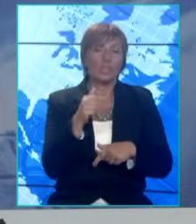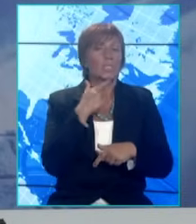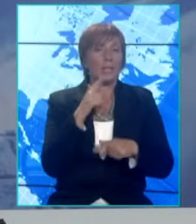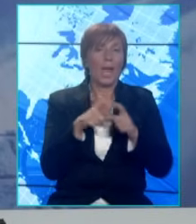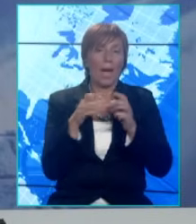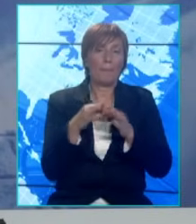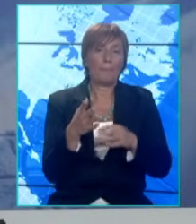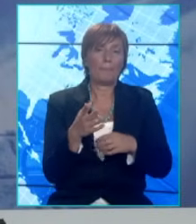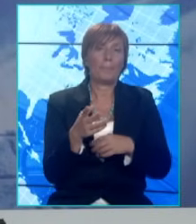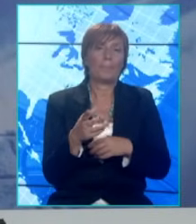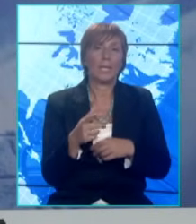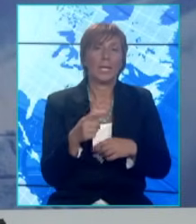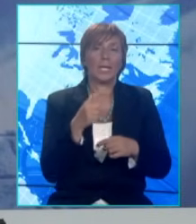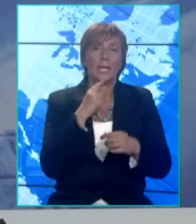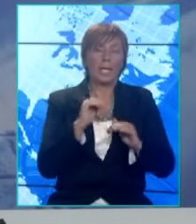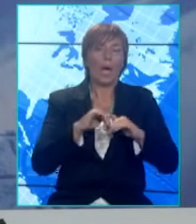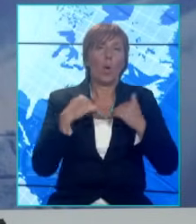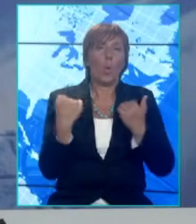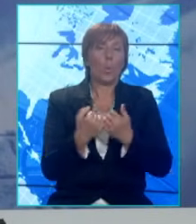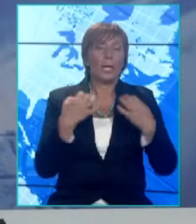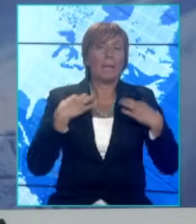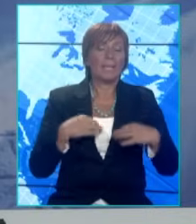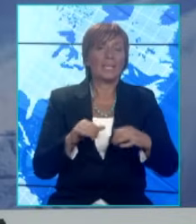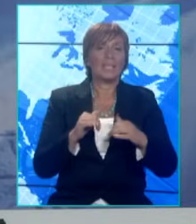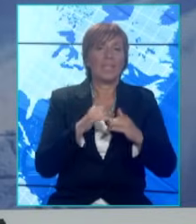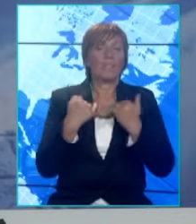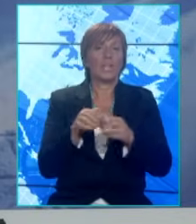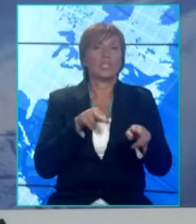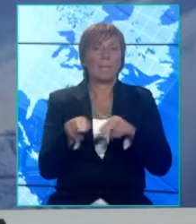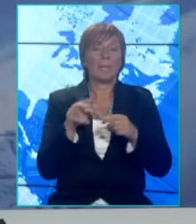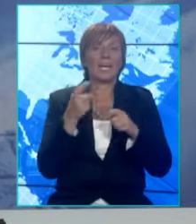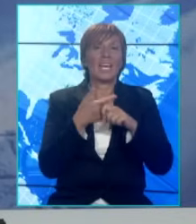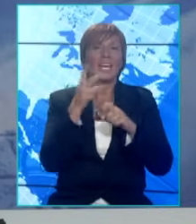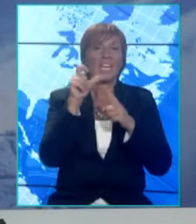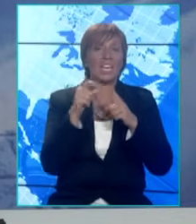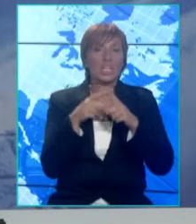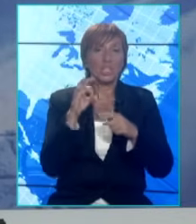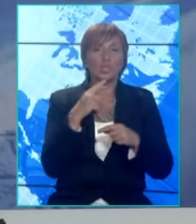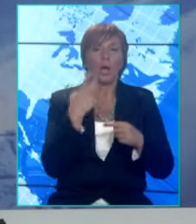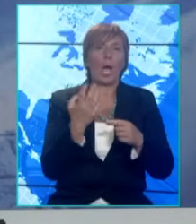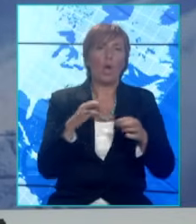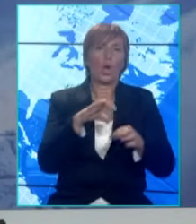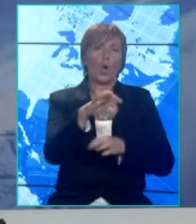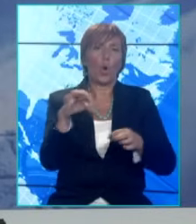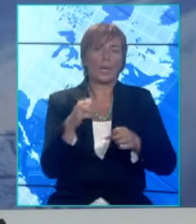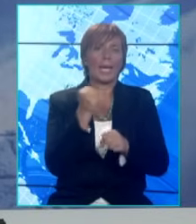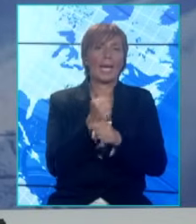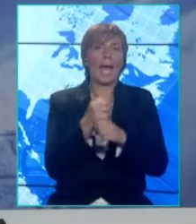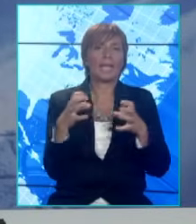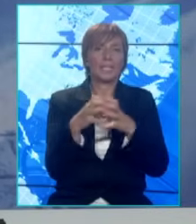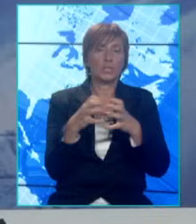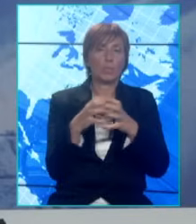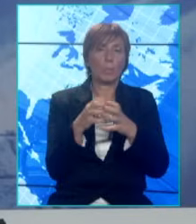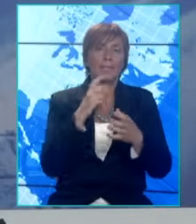da Ured predsjedateljice Vijeća ministara gospođe Krišto, kao i sam koordinator radne skupine za